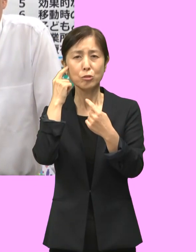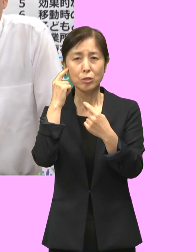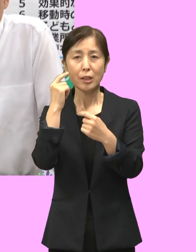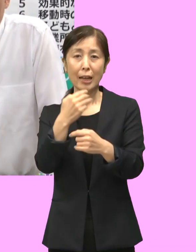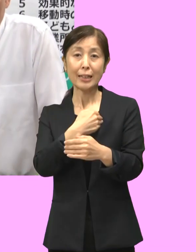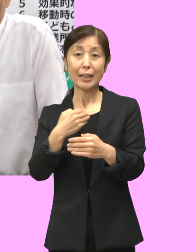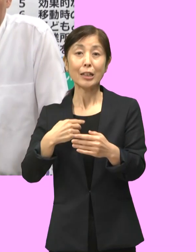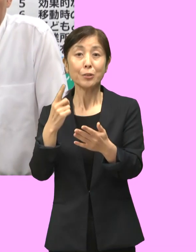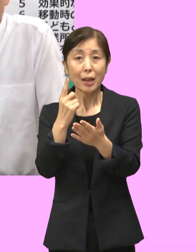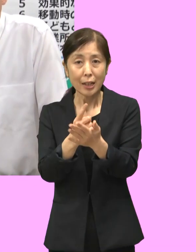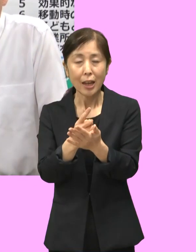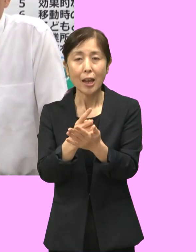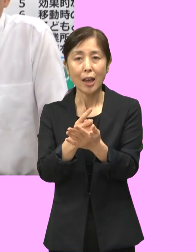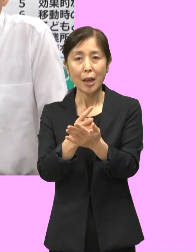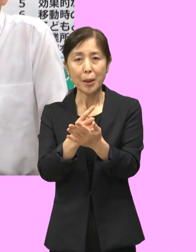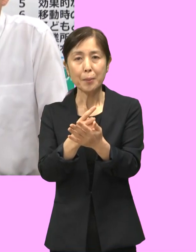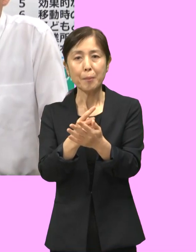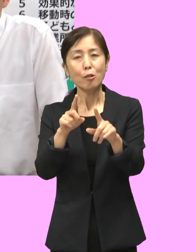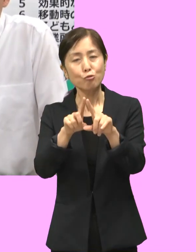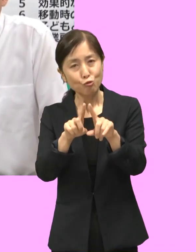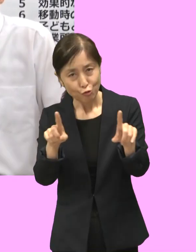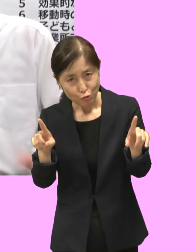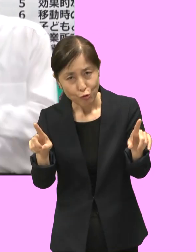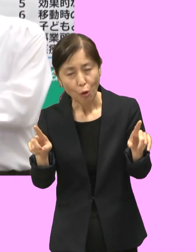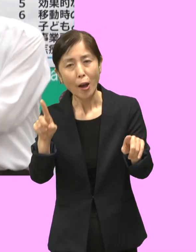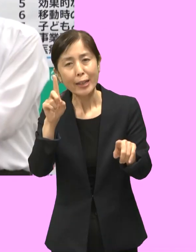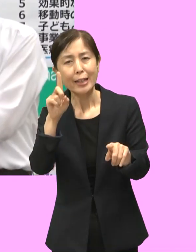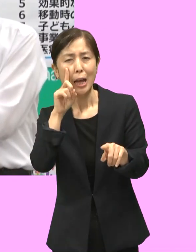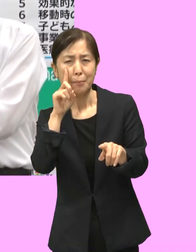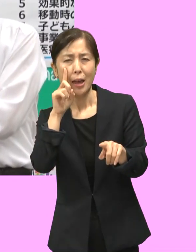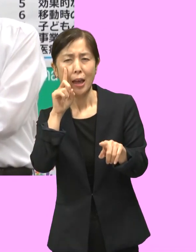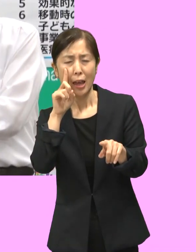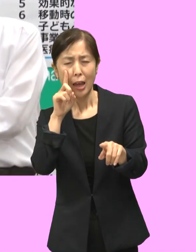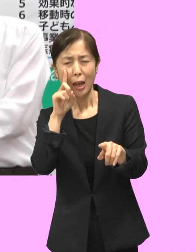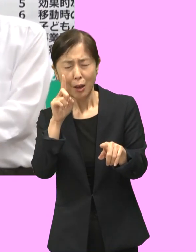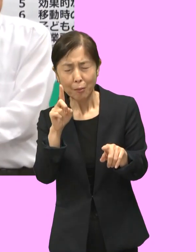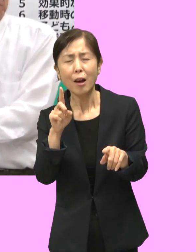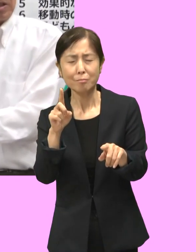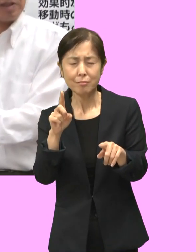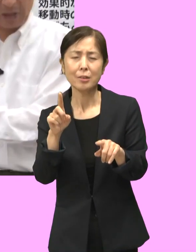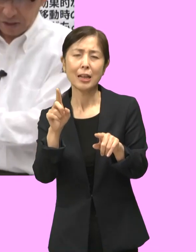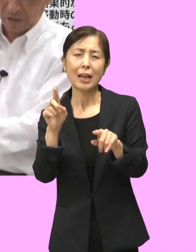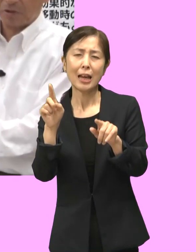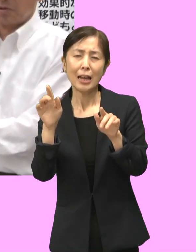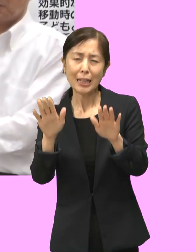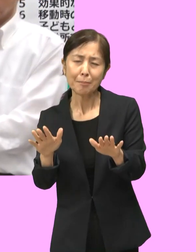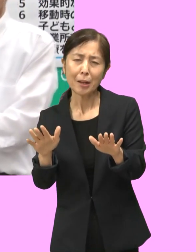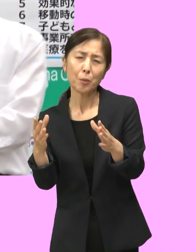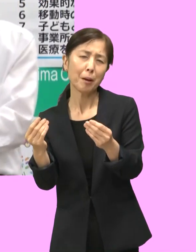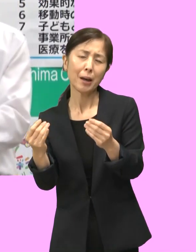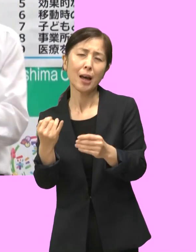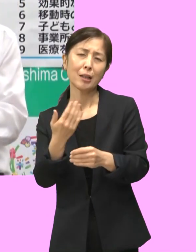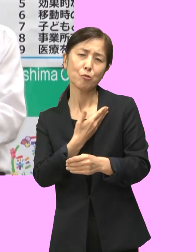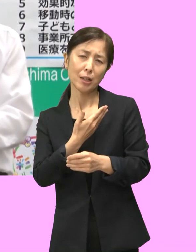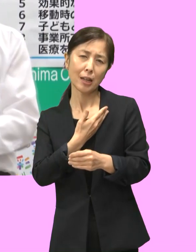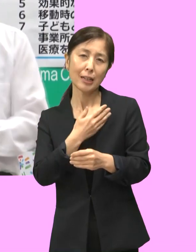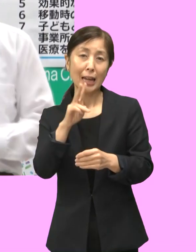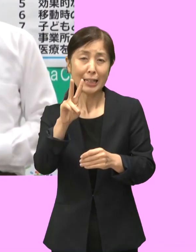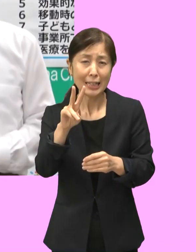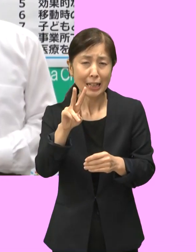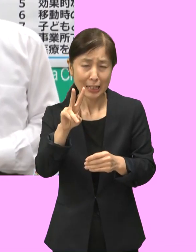その通常の災害というかね、1回目の人はそれはこれまでの制度で仕方ないけれども、2